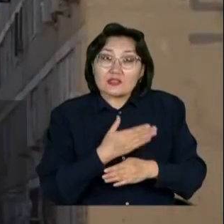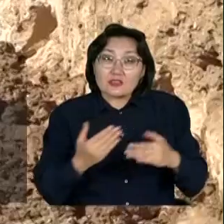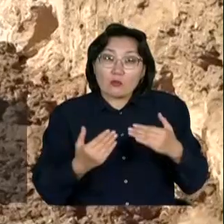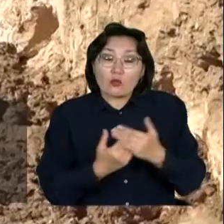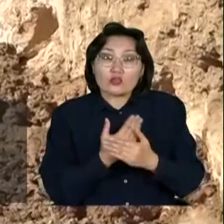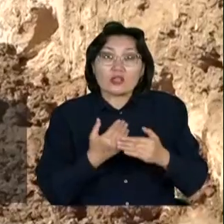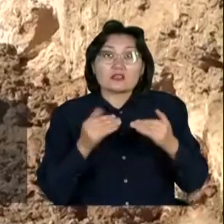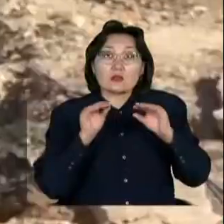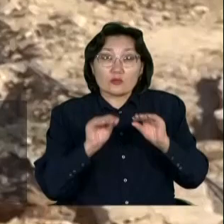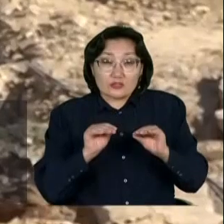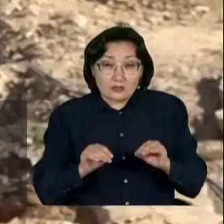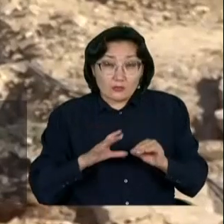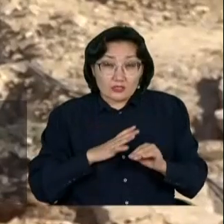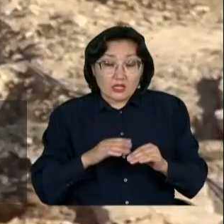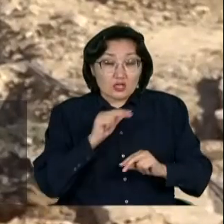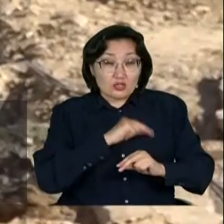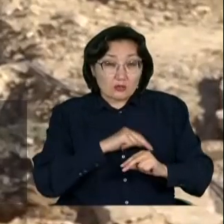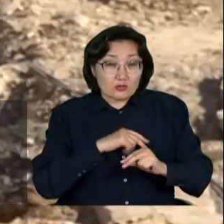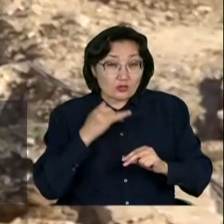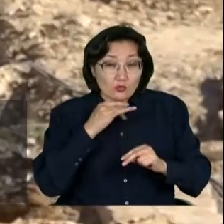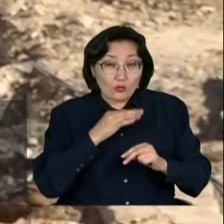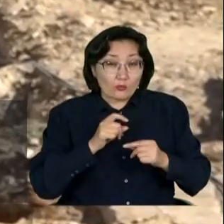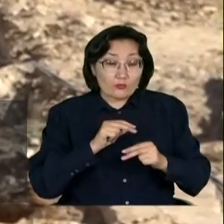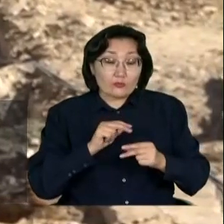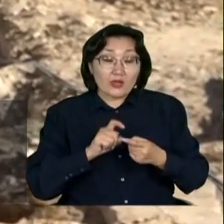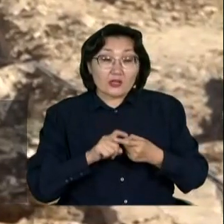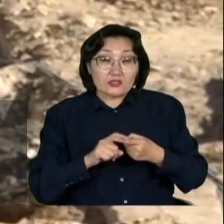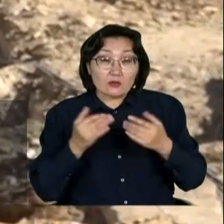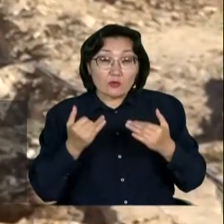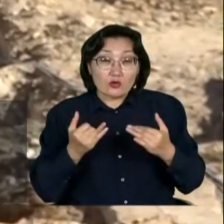жатыр. Жұмыстың көптігіне байланысты біз қазір